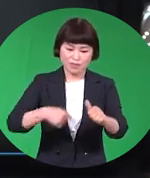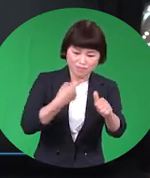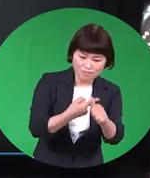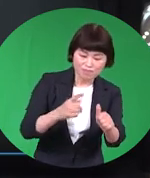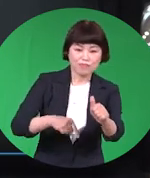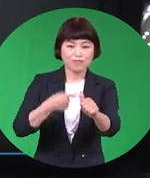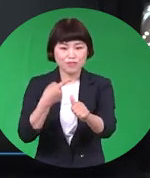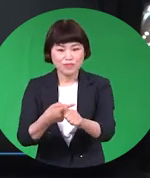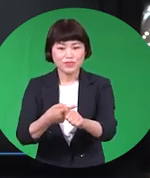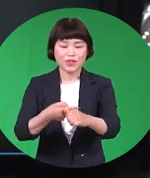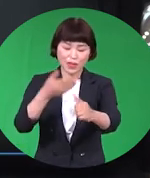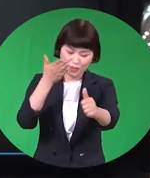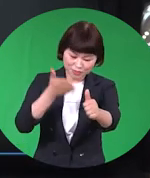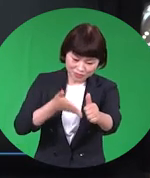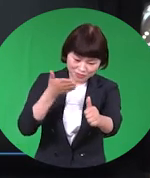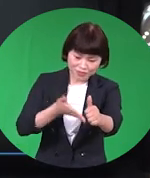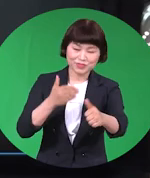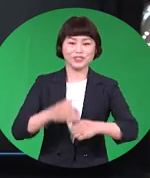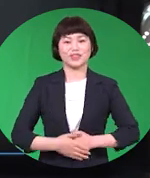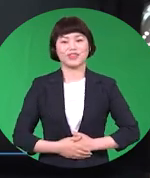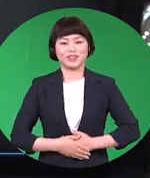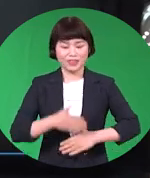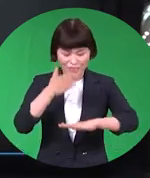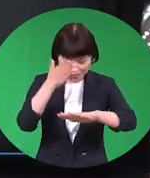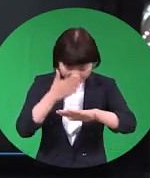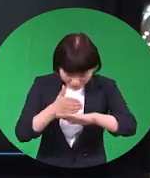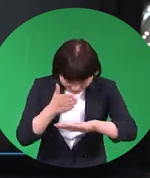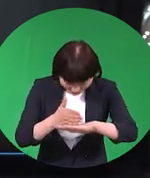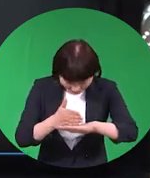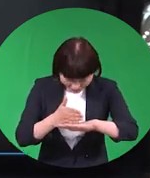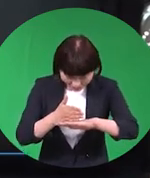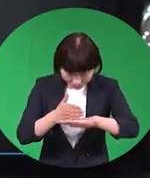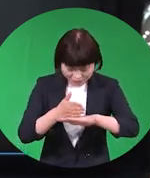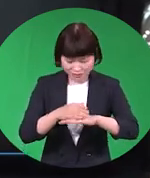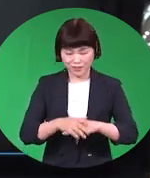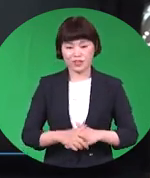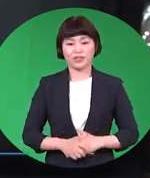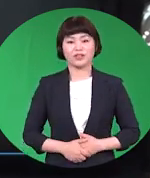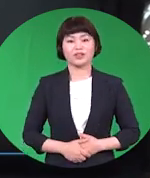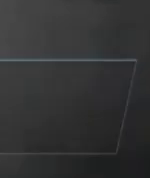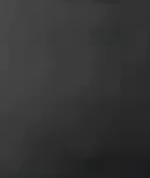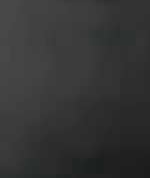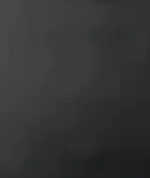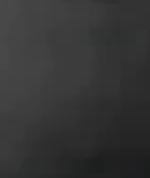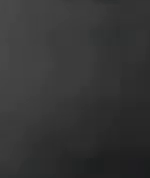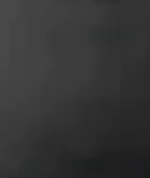적극 동참해 주시길 부탁드리겠습니다. 감사합니다.